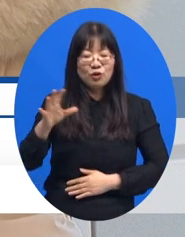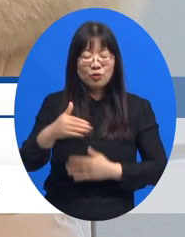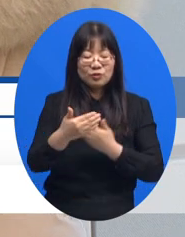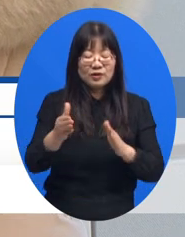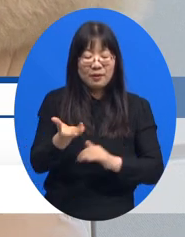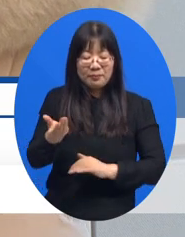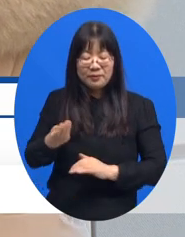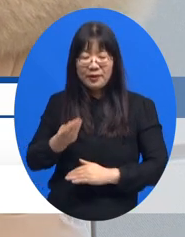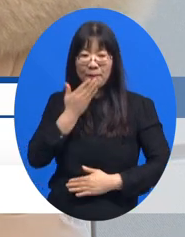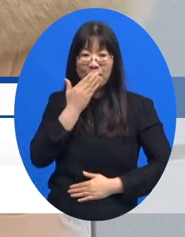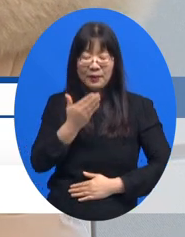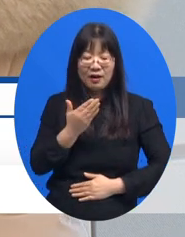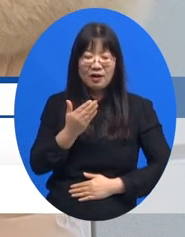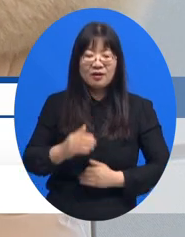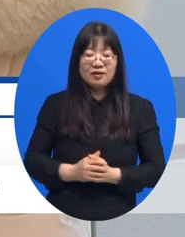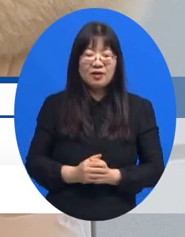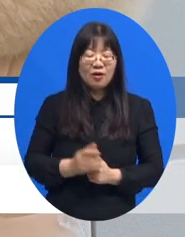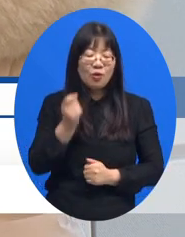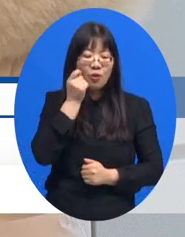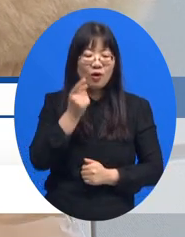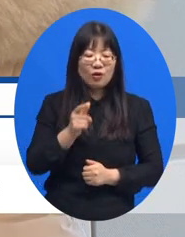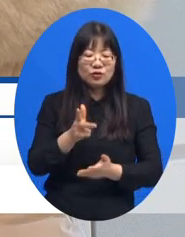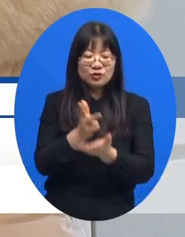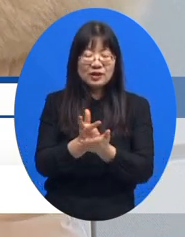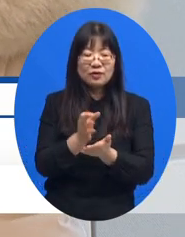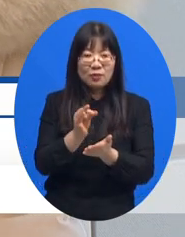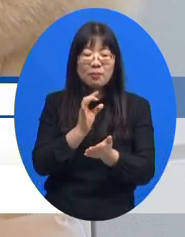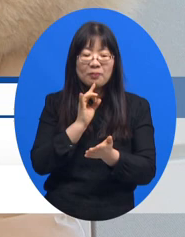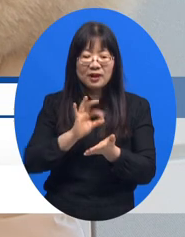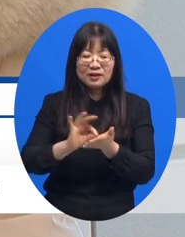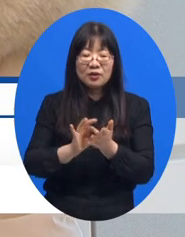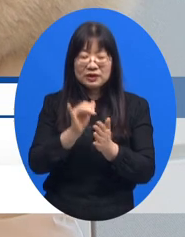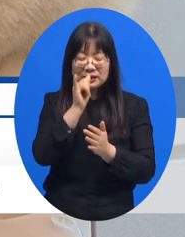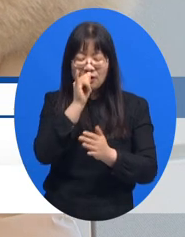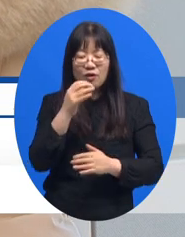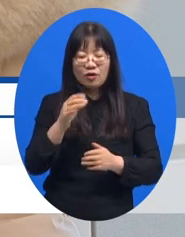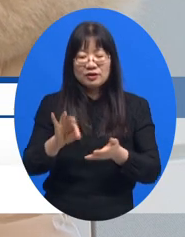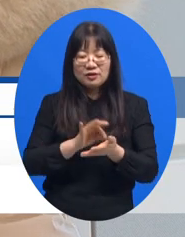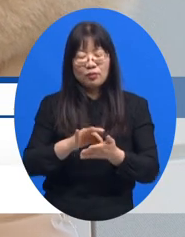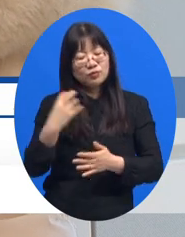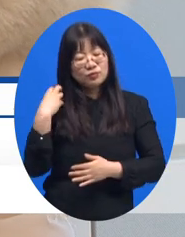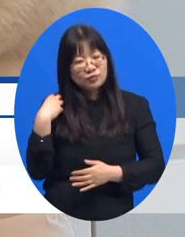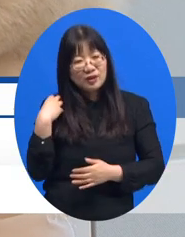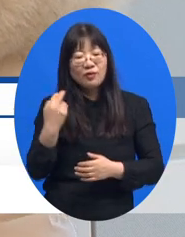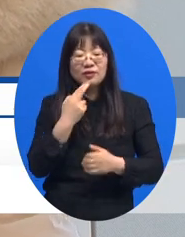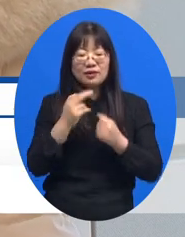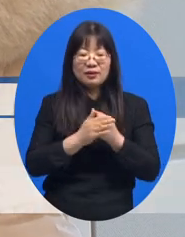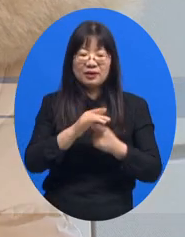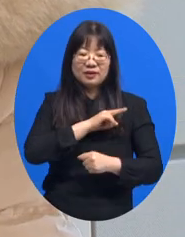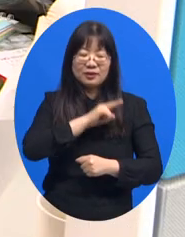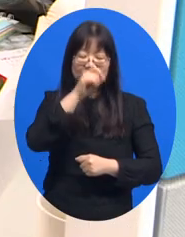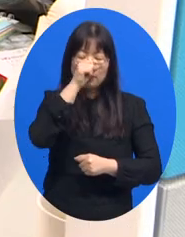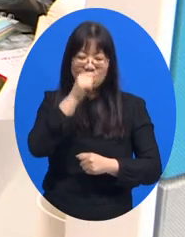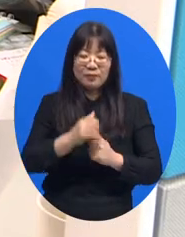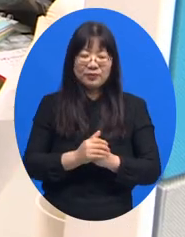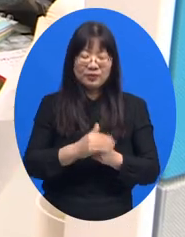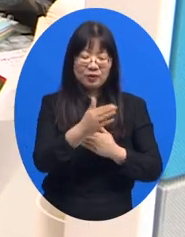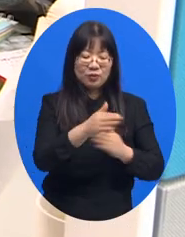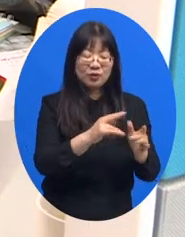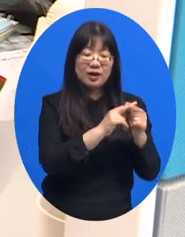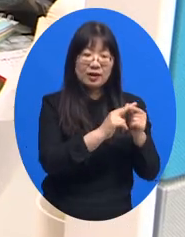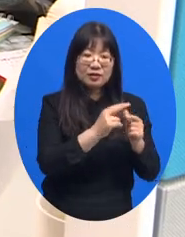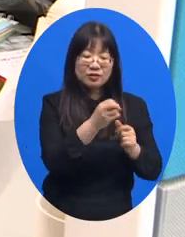없이 이렇게 월 주차비만 낼 정도로 되게 부담 없이 사용할 수 있다는 점이 가장 좋고